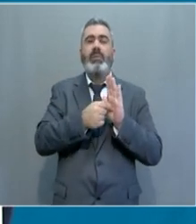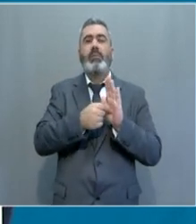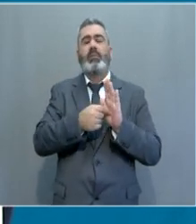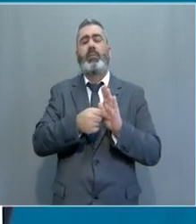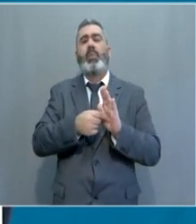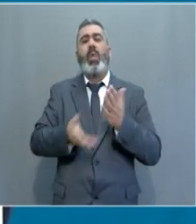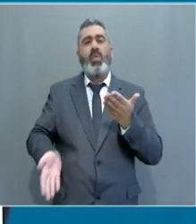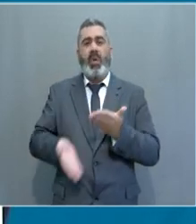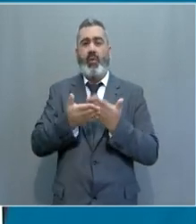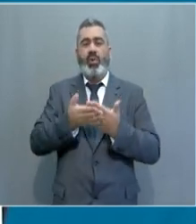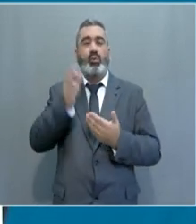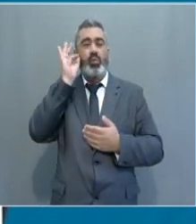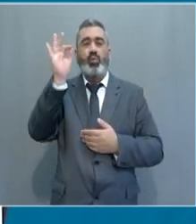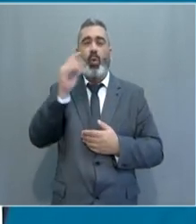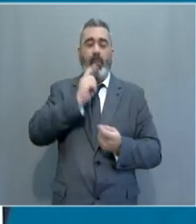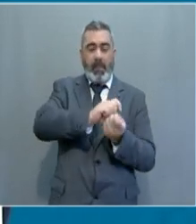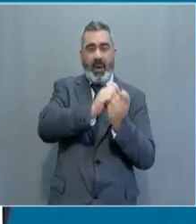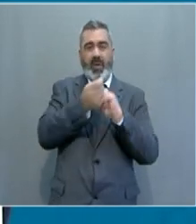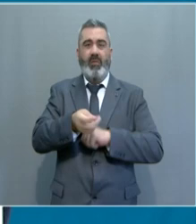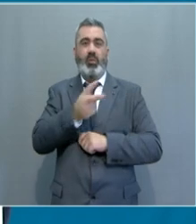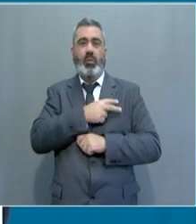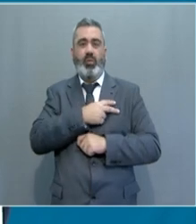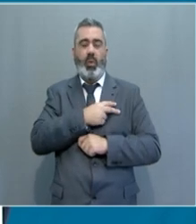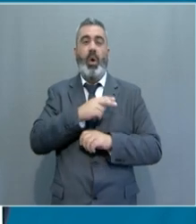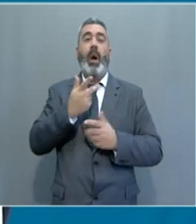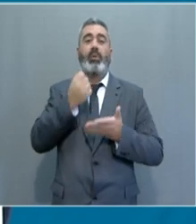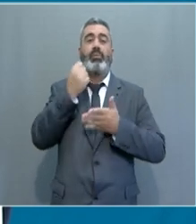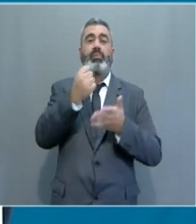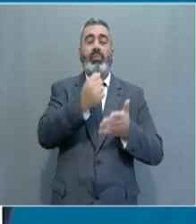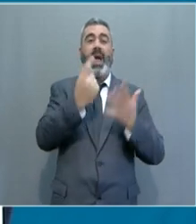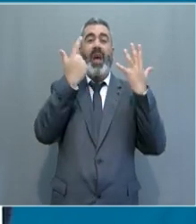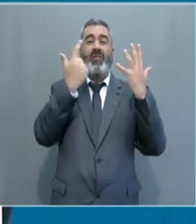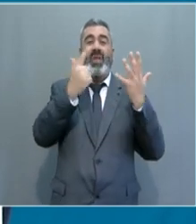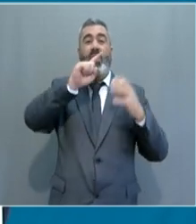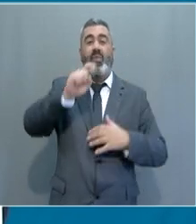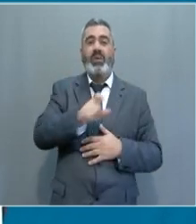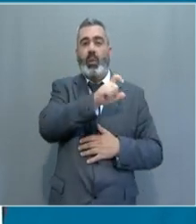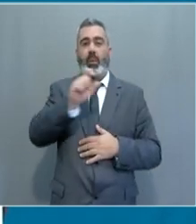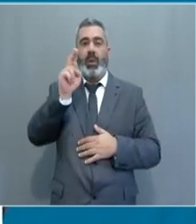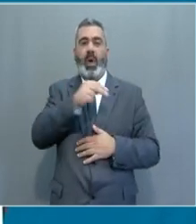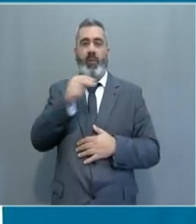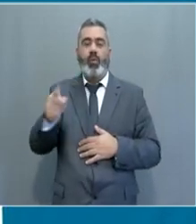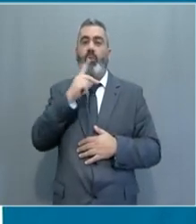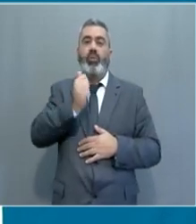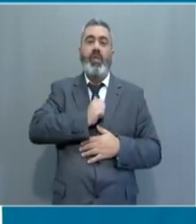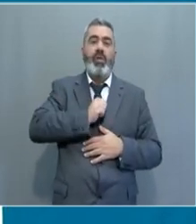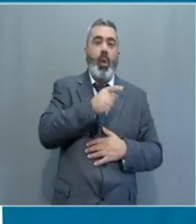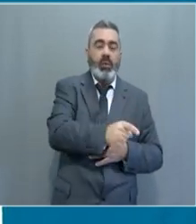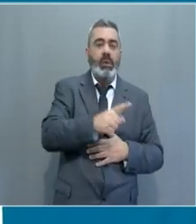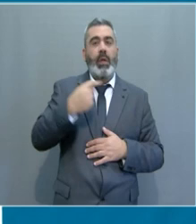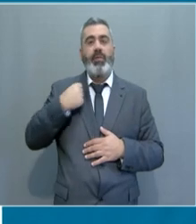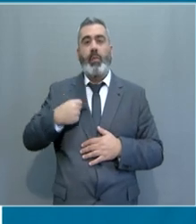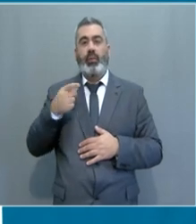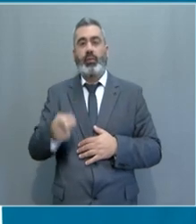δίκαιη αναπτυξιακή μετάβαση 7 δισεκατομμύρια ευρώ σε ιδιωτικούς και δημόσιους πόρους. Κυρίες και κύριοι,